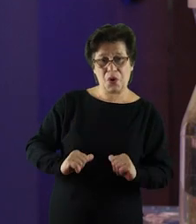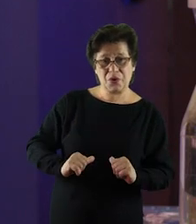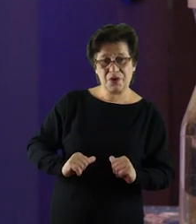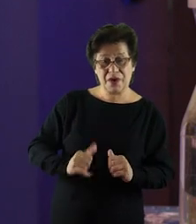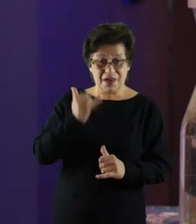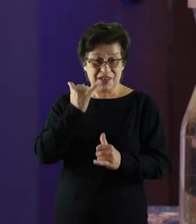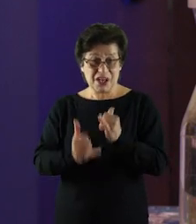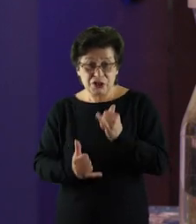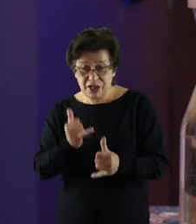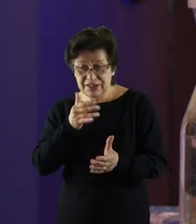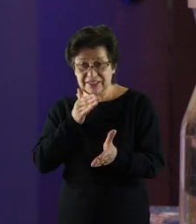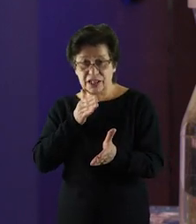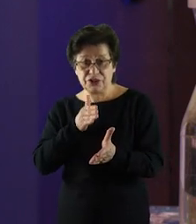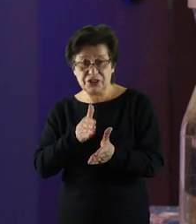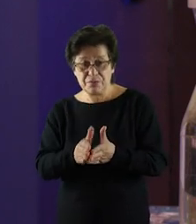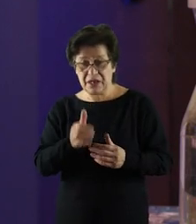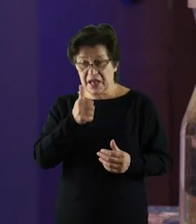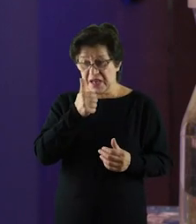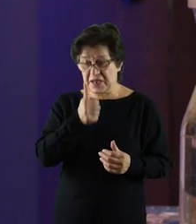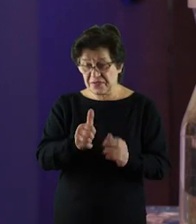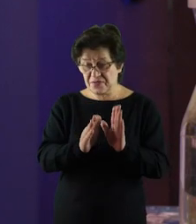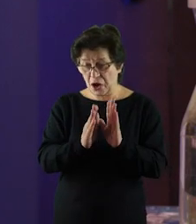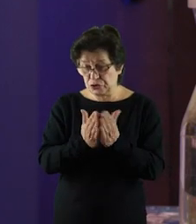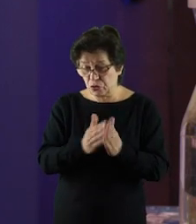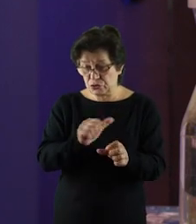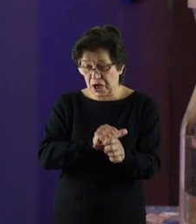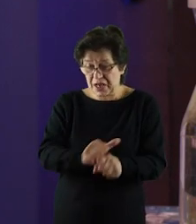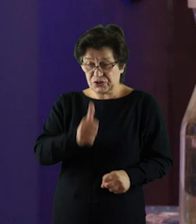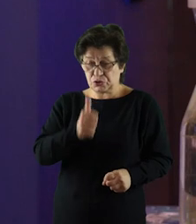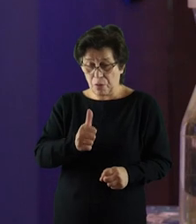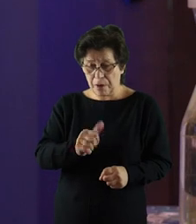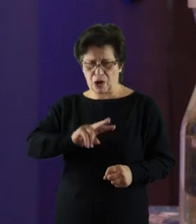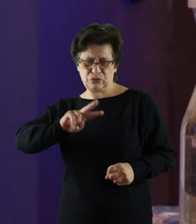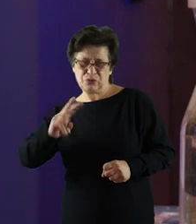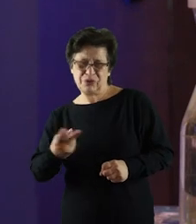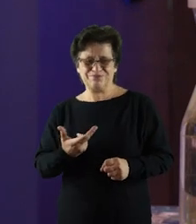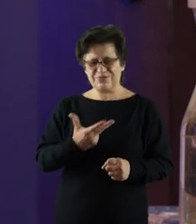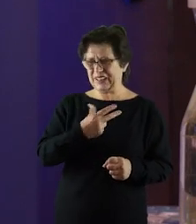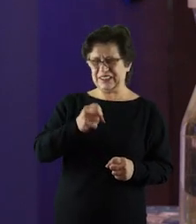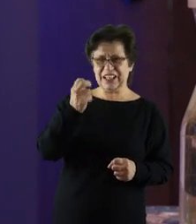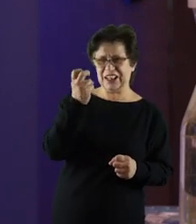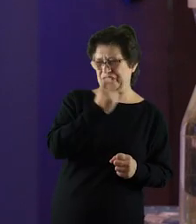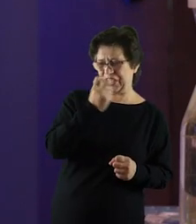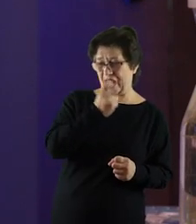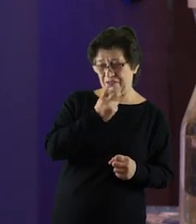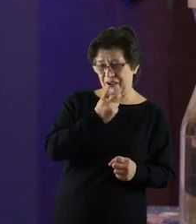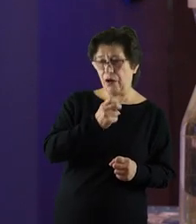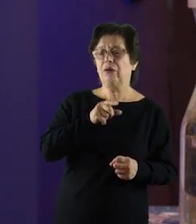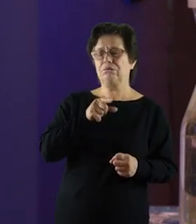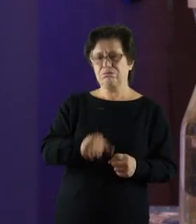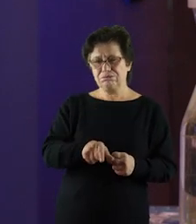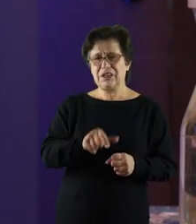już zaczniemy zauważać, że jedna książka jest świetna, a druga nie jest tak dobra, to znaczy, że jesteśmy